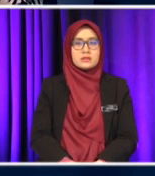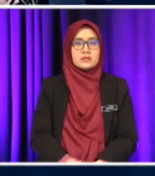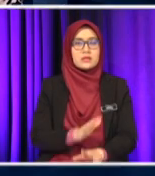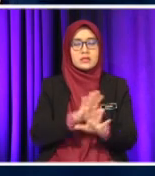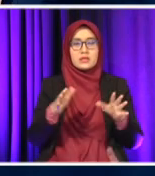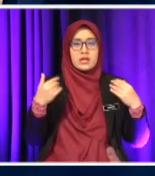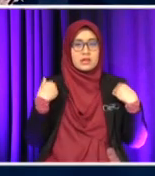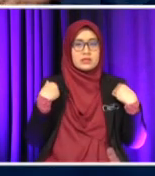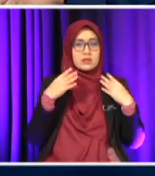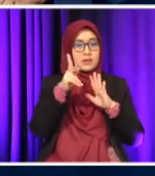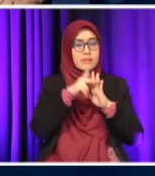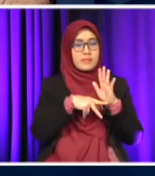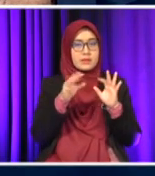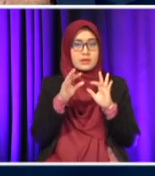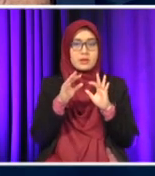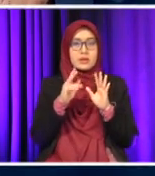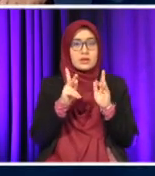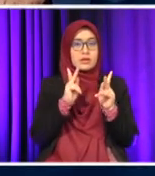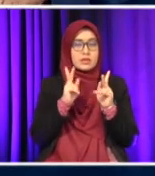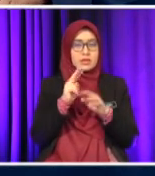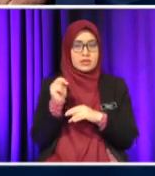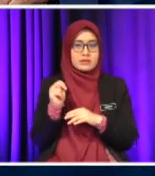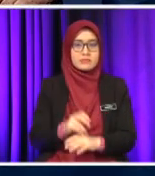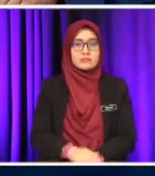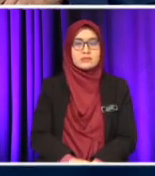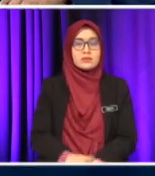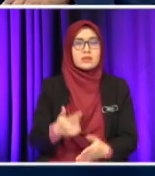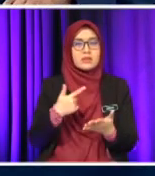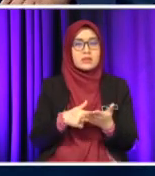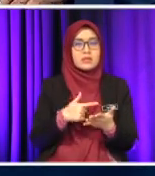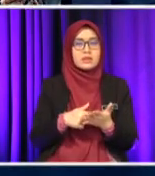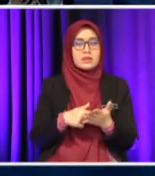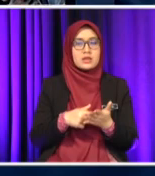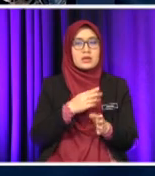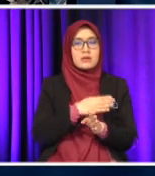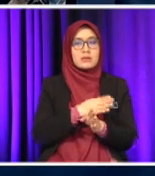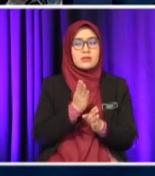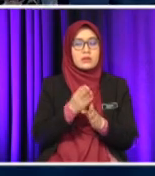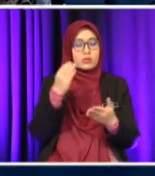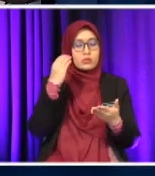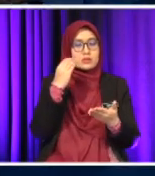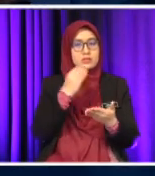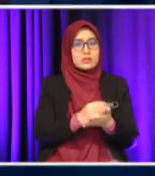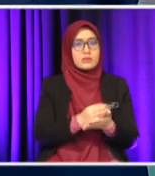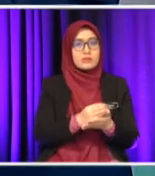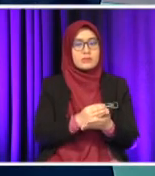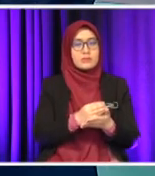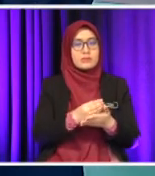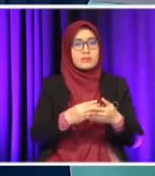dia menggunakan simbol Oke seterusnya bentuk dagangan atau trikmal trigma